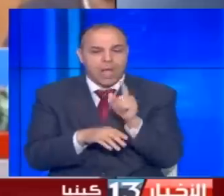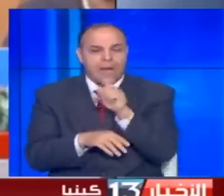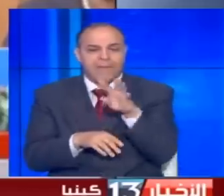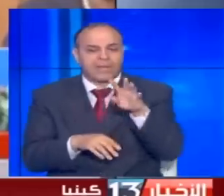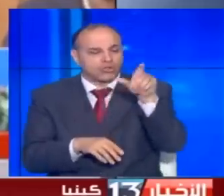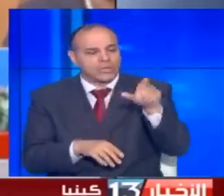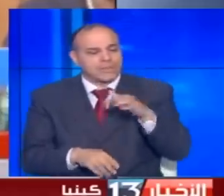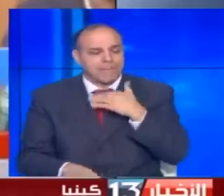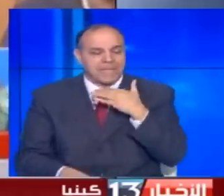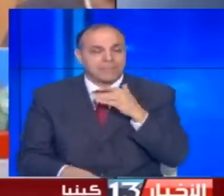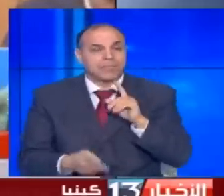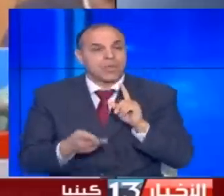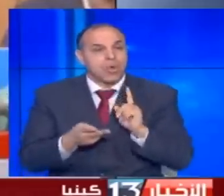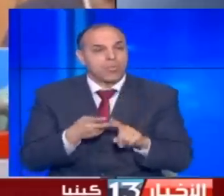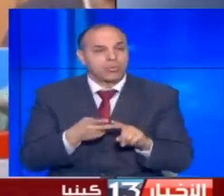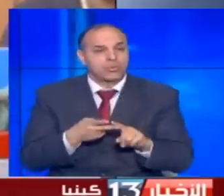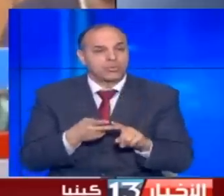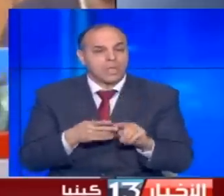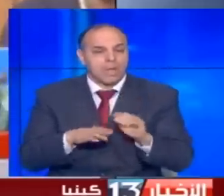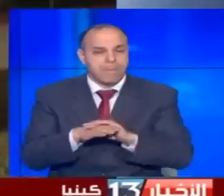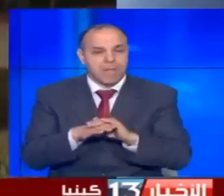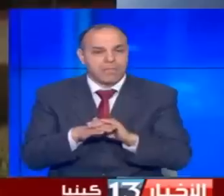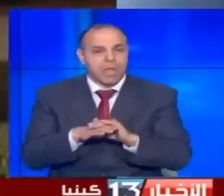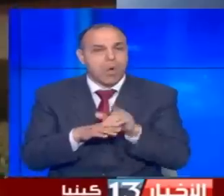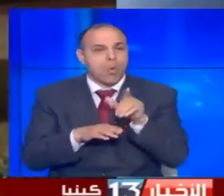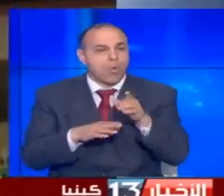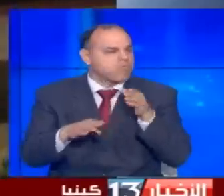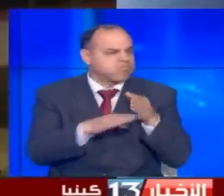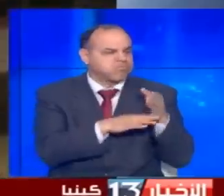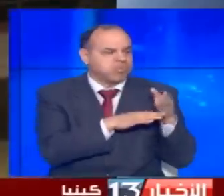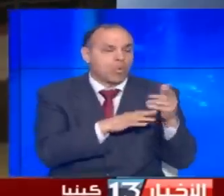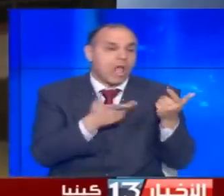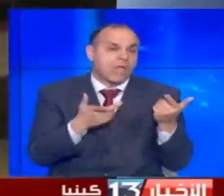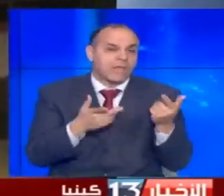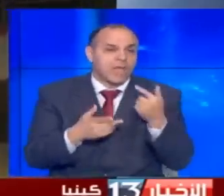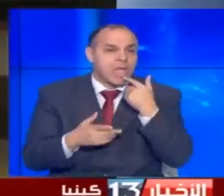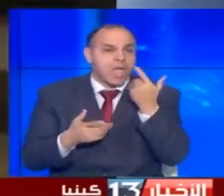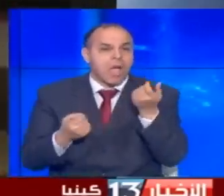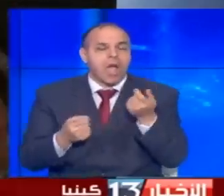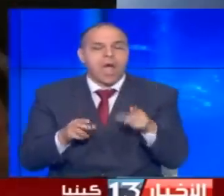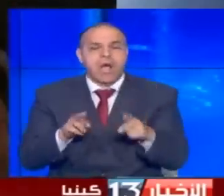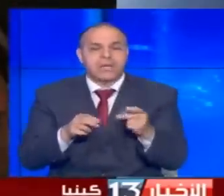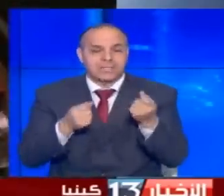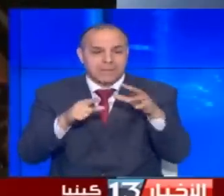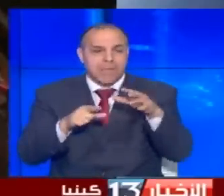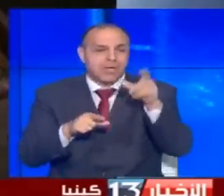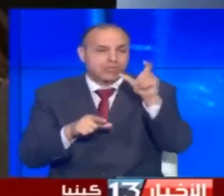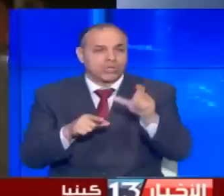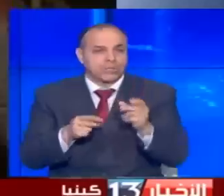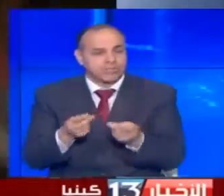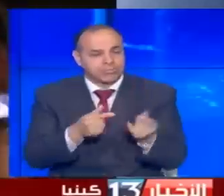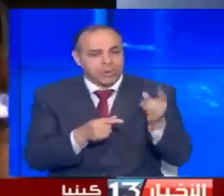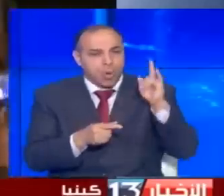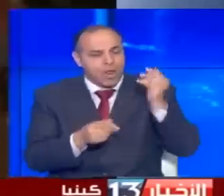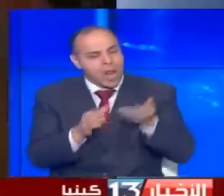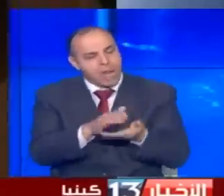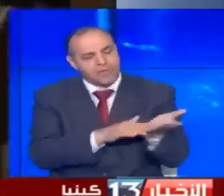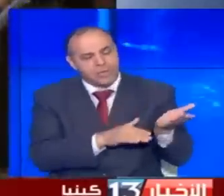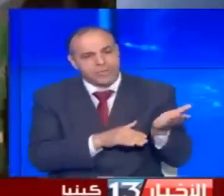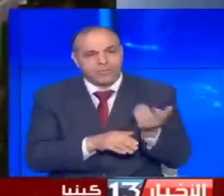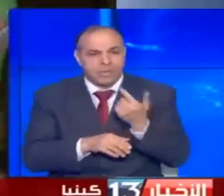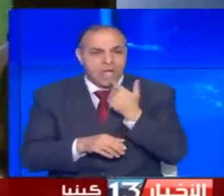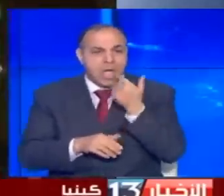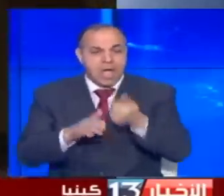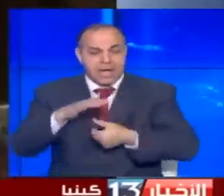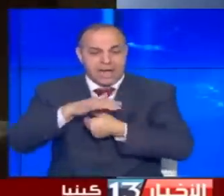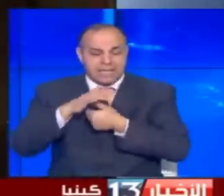قتيلا بالاضافه الى القضايا على منفذي الاعتداء فيما تم اجلاء اكثر من سبعمائه شخص من المبنى وقد اشاد